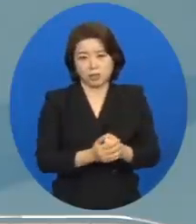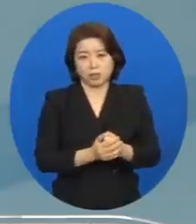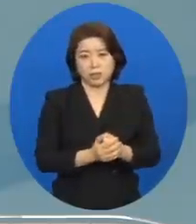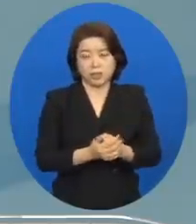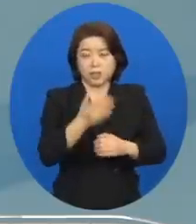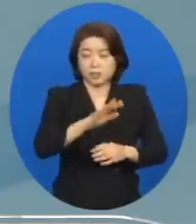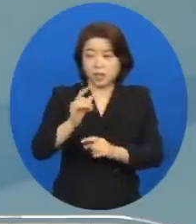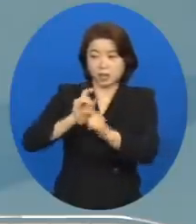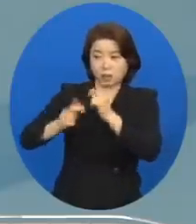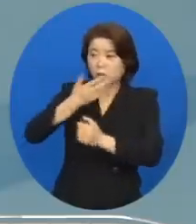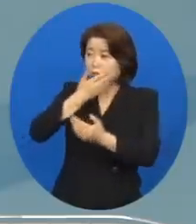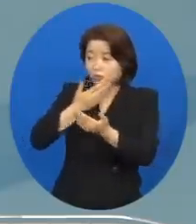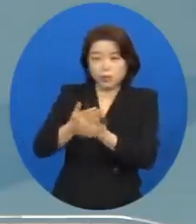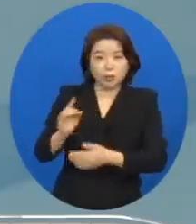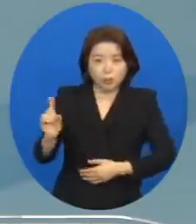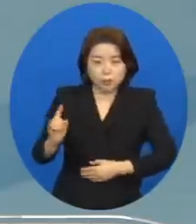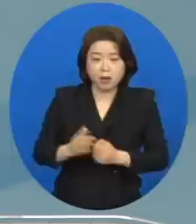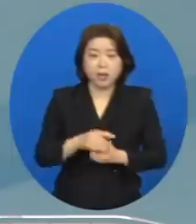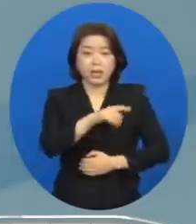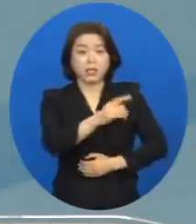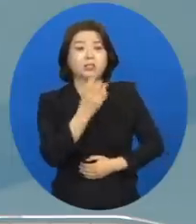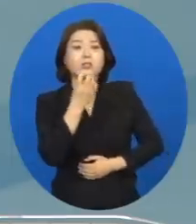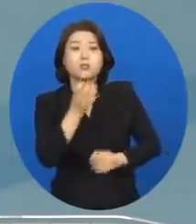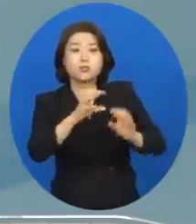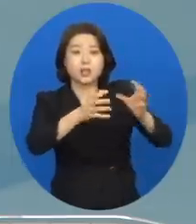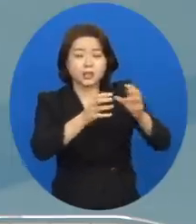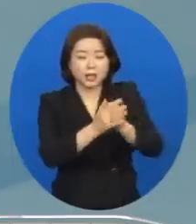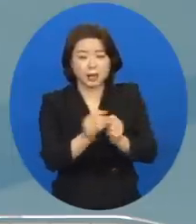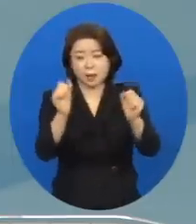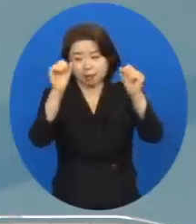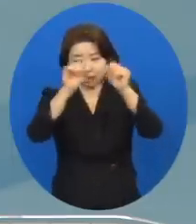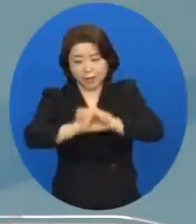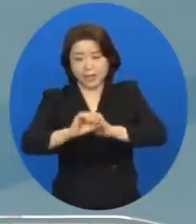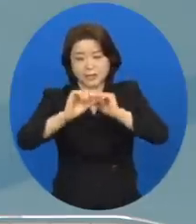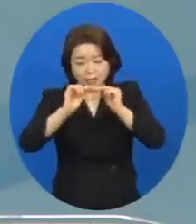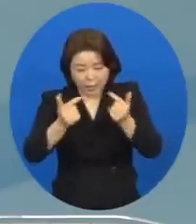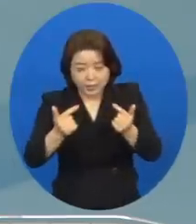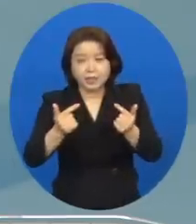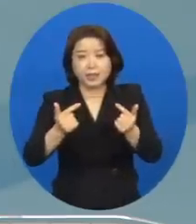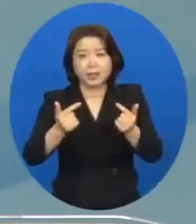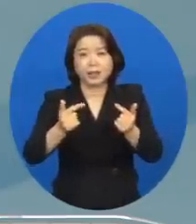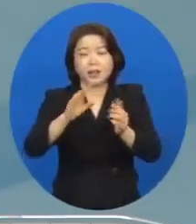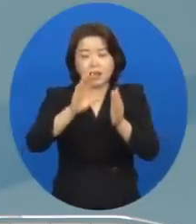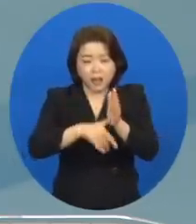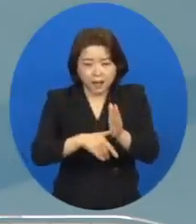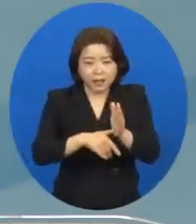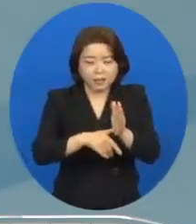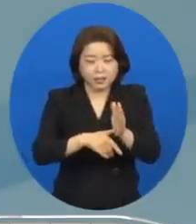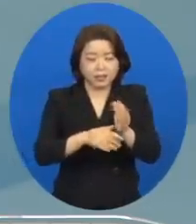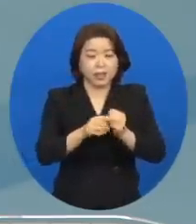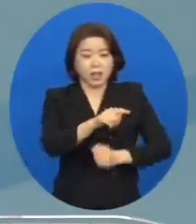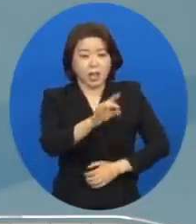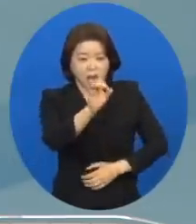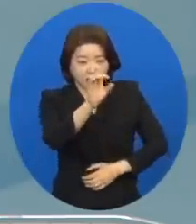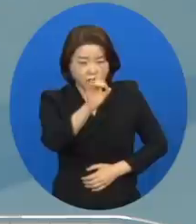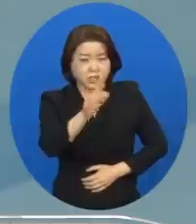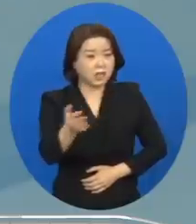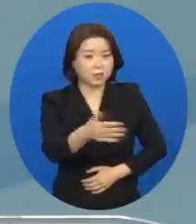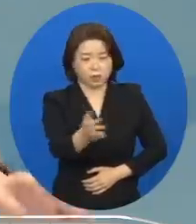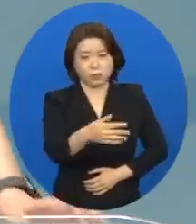것은 그 유대나라를 망하지 않게 만들 한 사람이 없었기 때문이었어요.